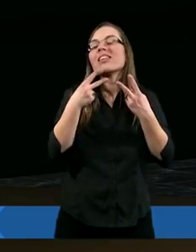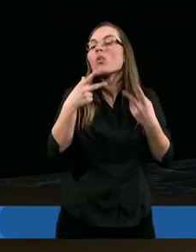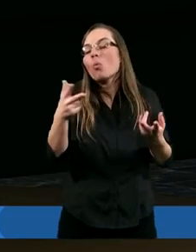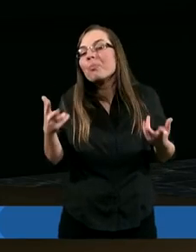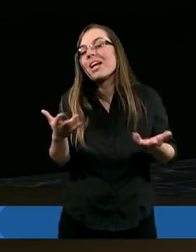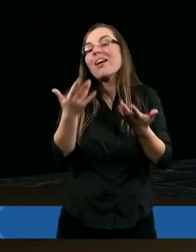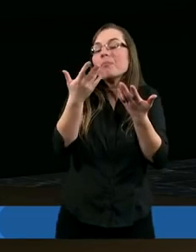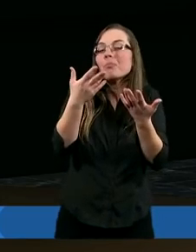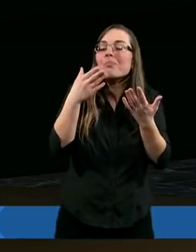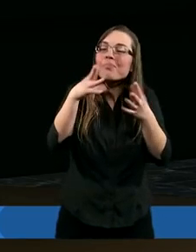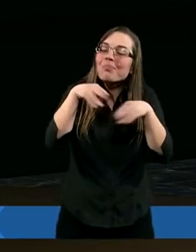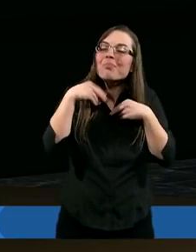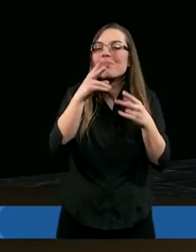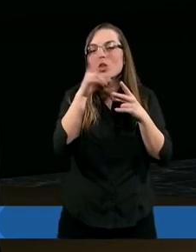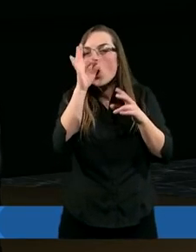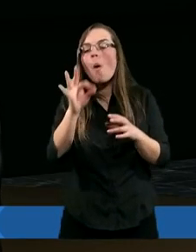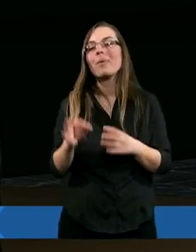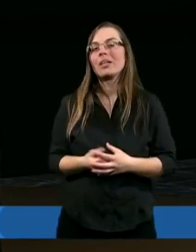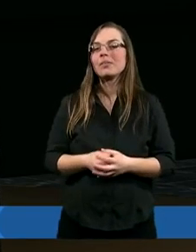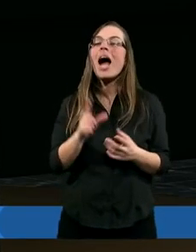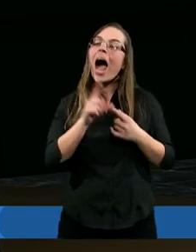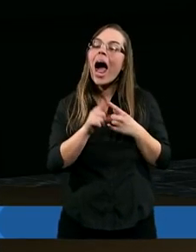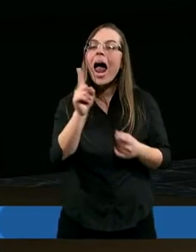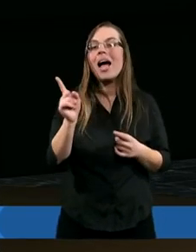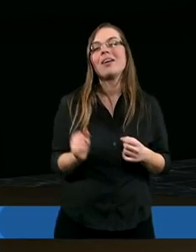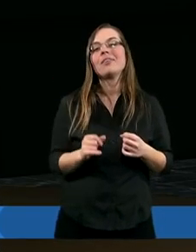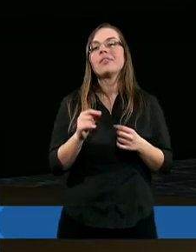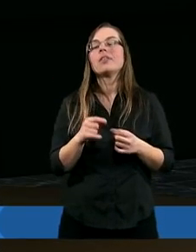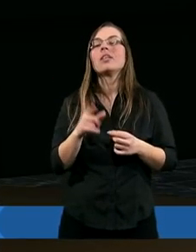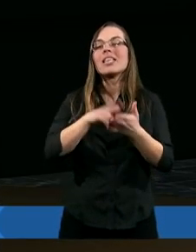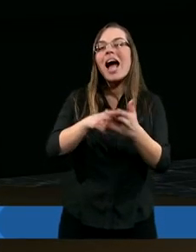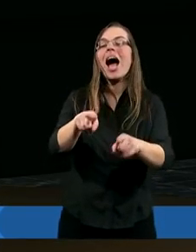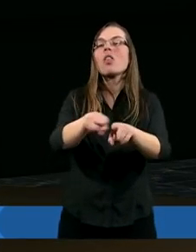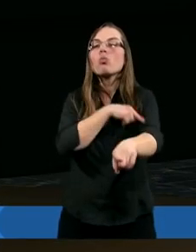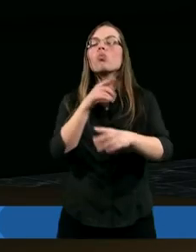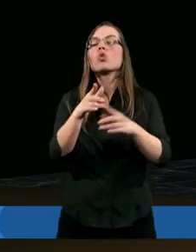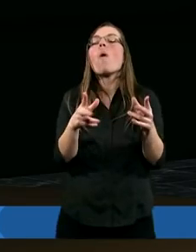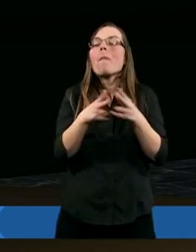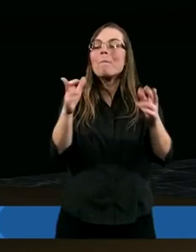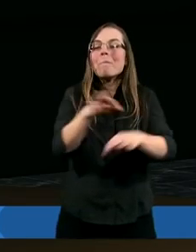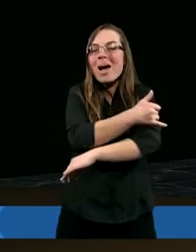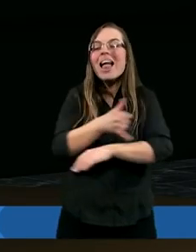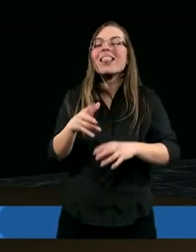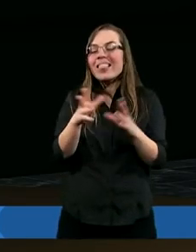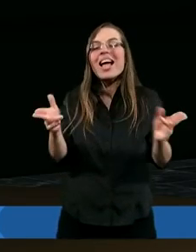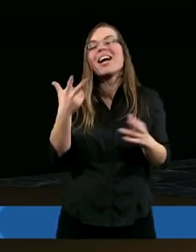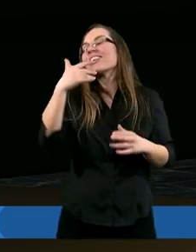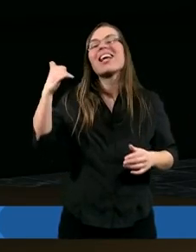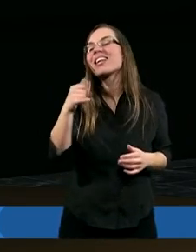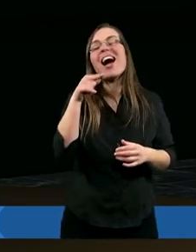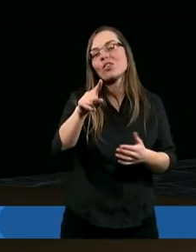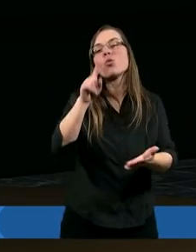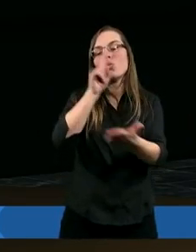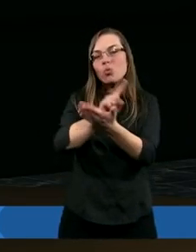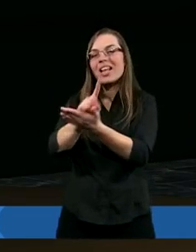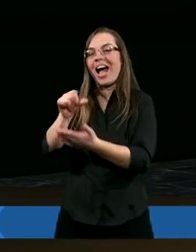uprzejmymi, ale na dłuższą metę nie zawsze to się